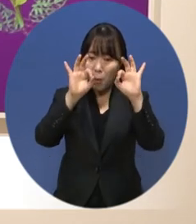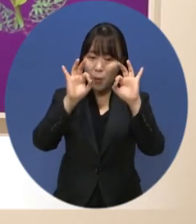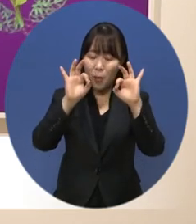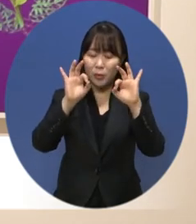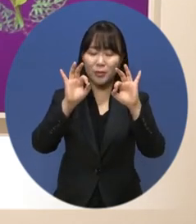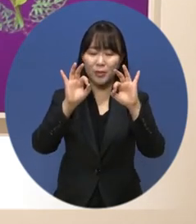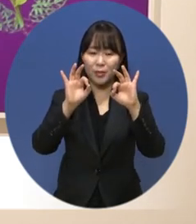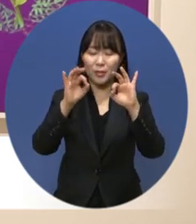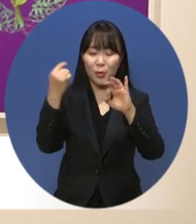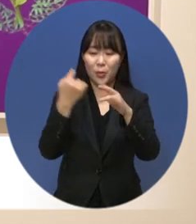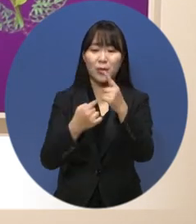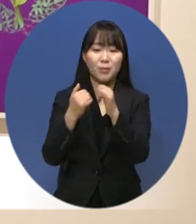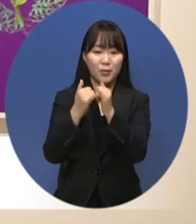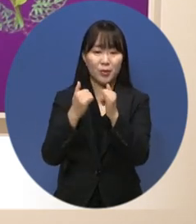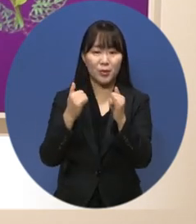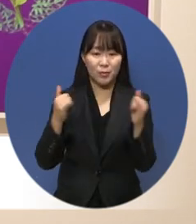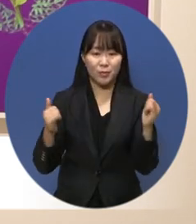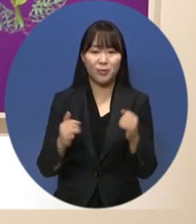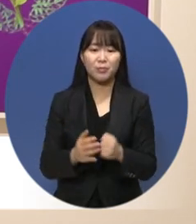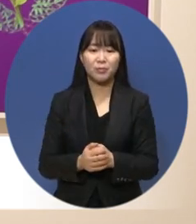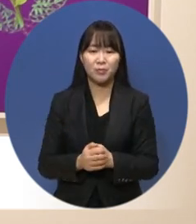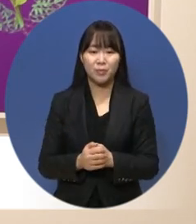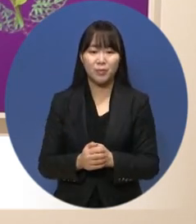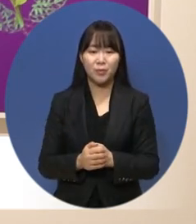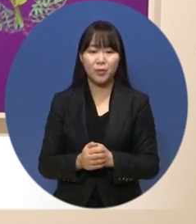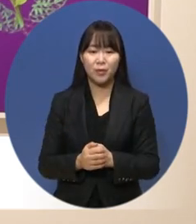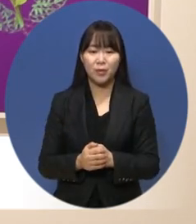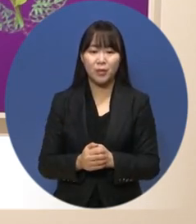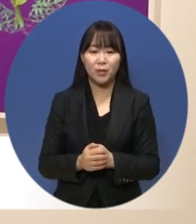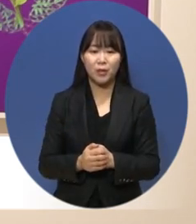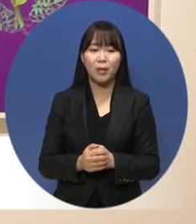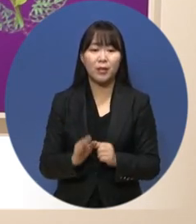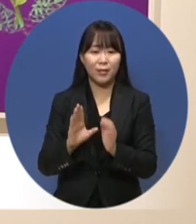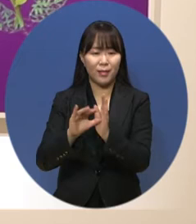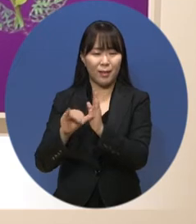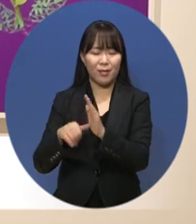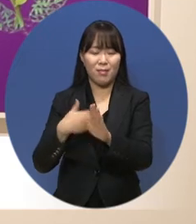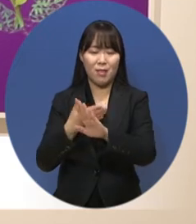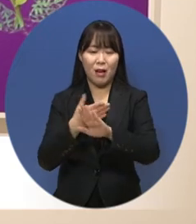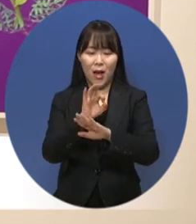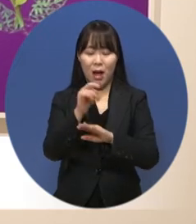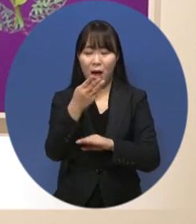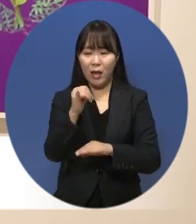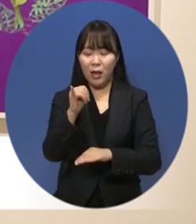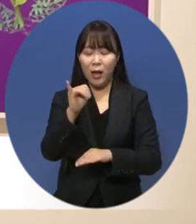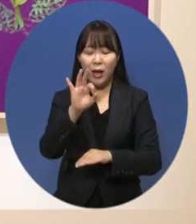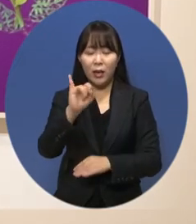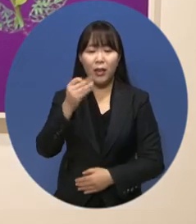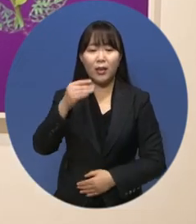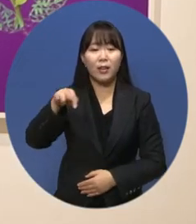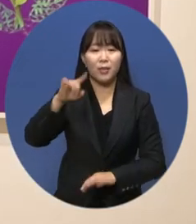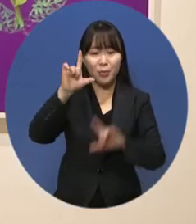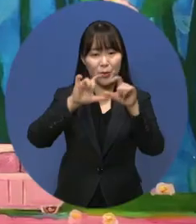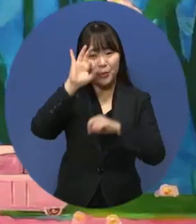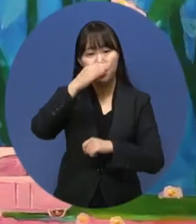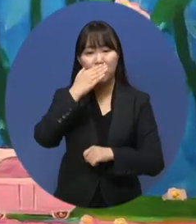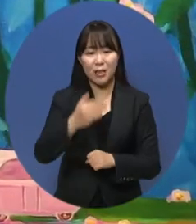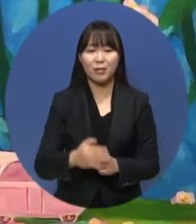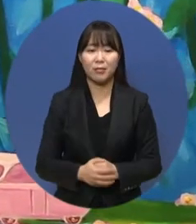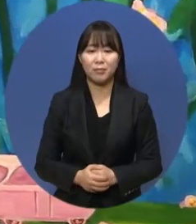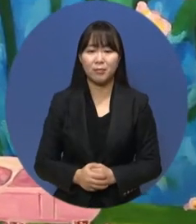작품 보러 오시면 스 관람객들은 그때그때 다른 아이리스 의 모습을 볼 수 있을 겁니다